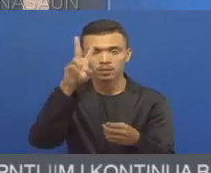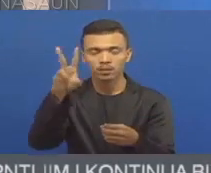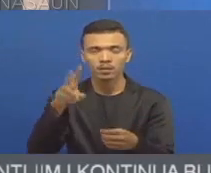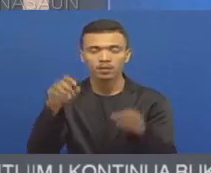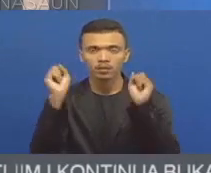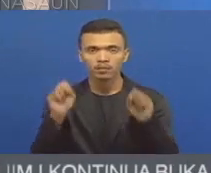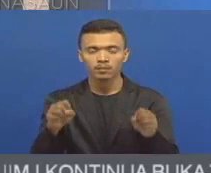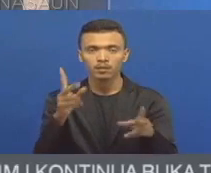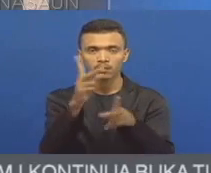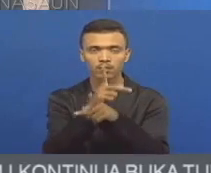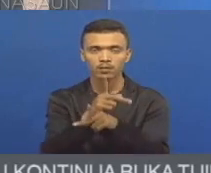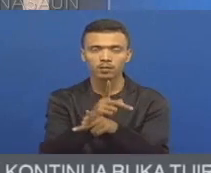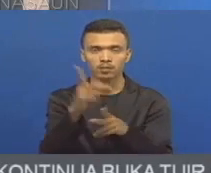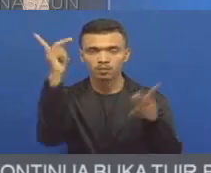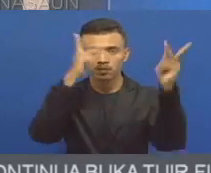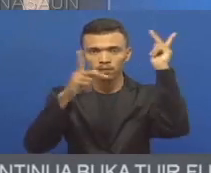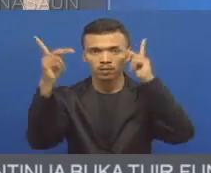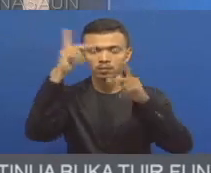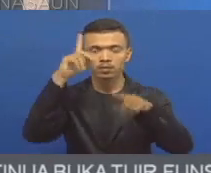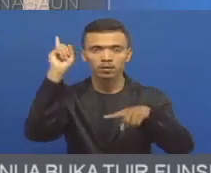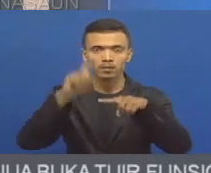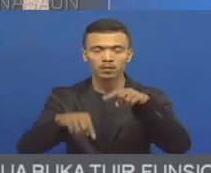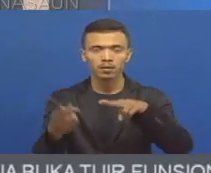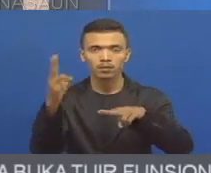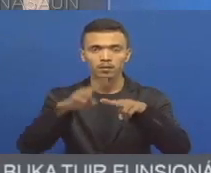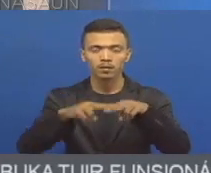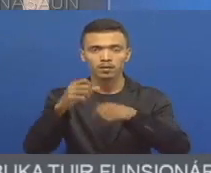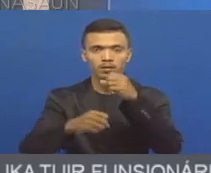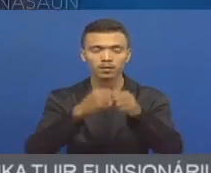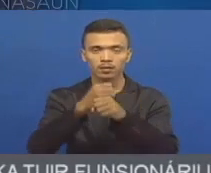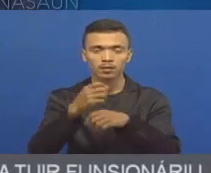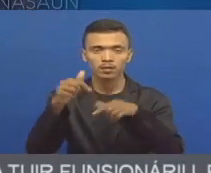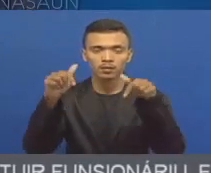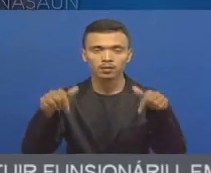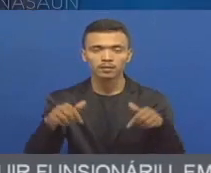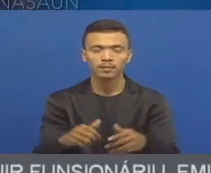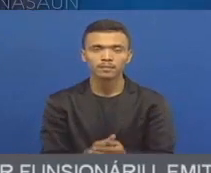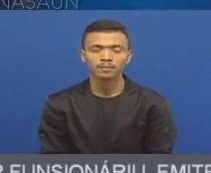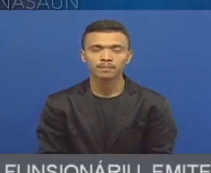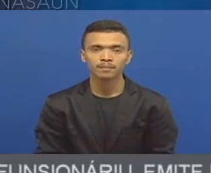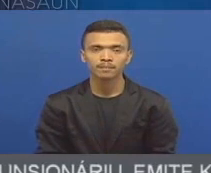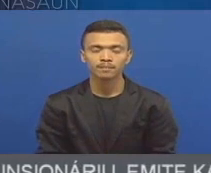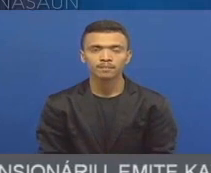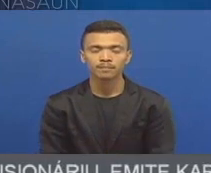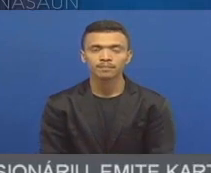bele prevene kasu ne bele aumenta tan ia tina ngiran. Las